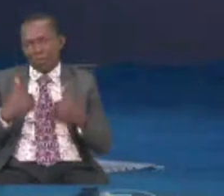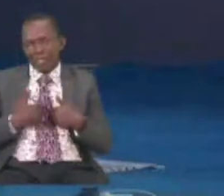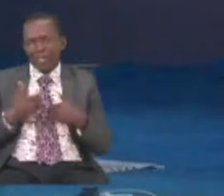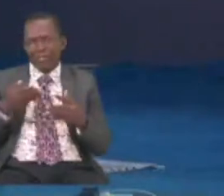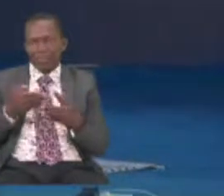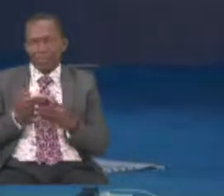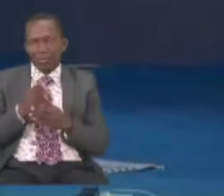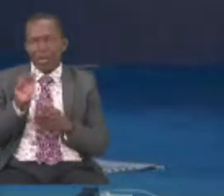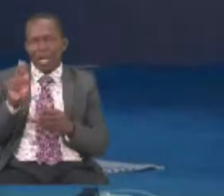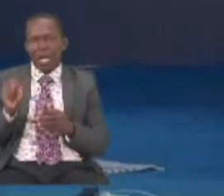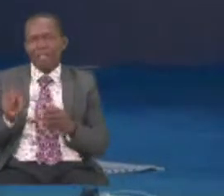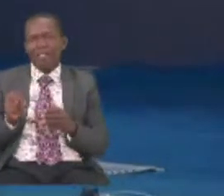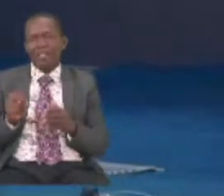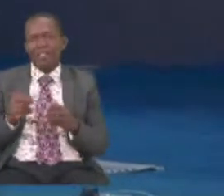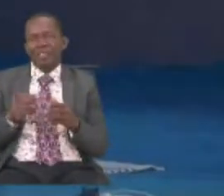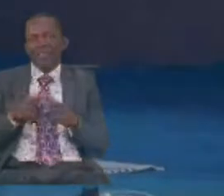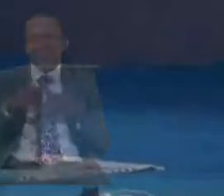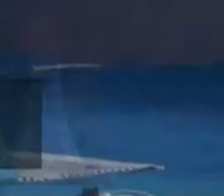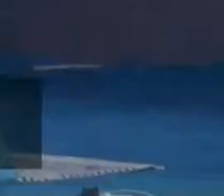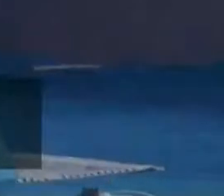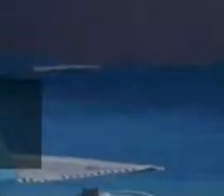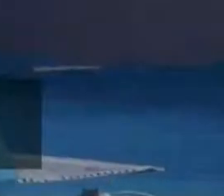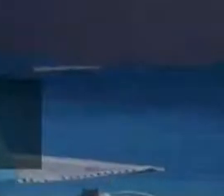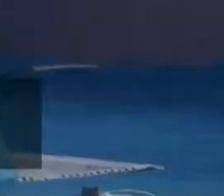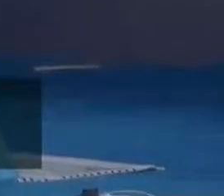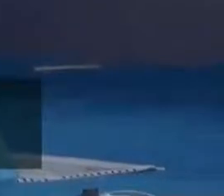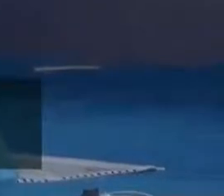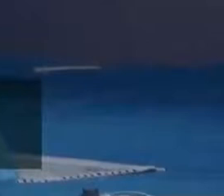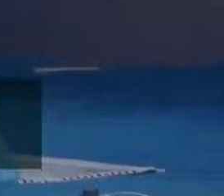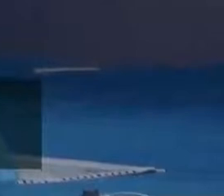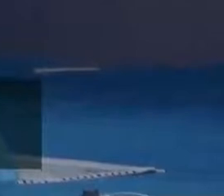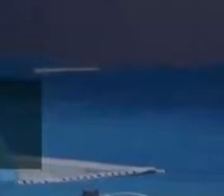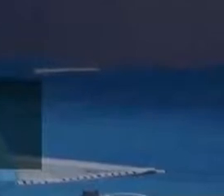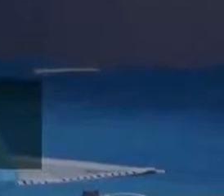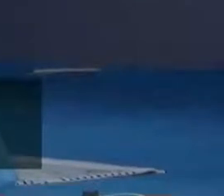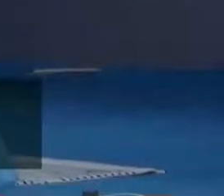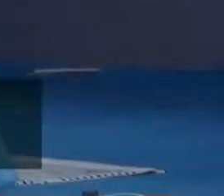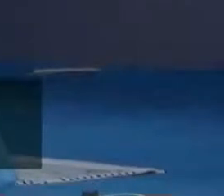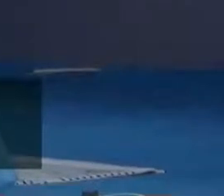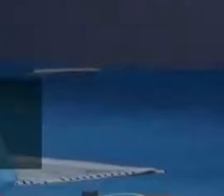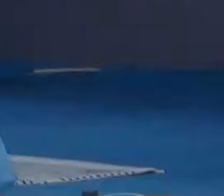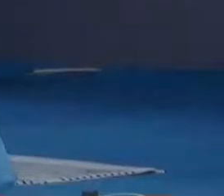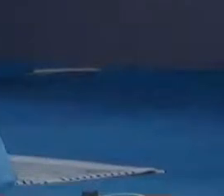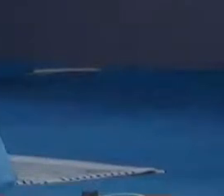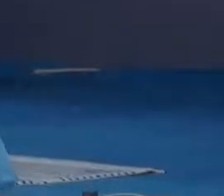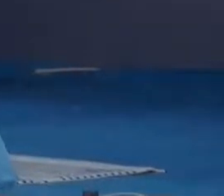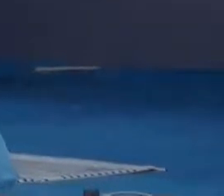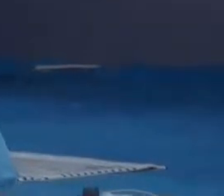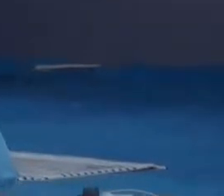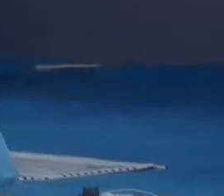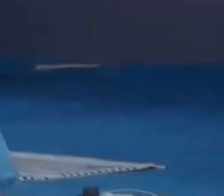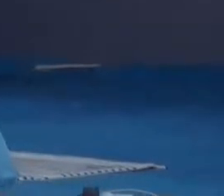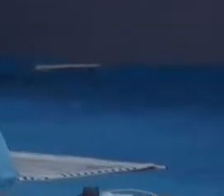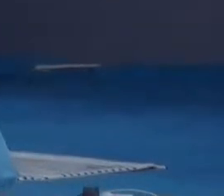s'approprie. Premier élément maintenant, la bonne promesse pour une foi active